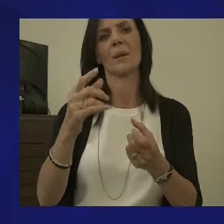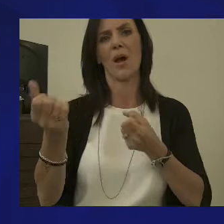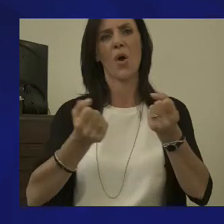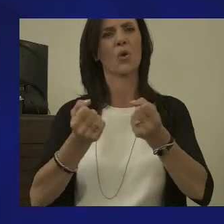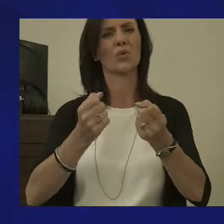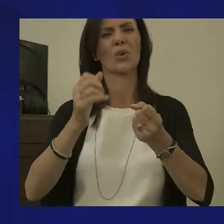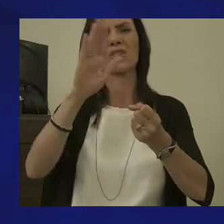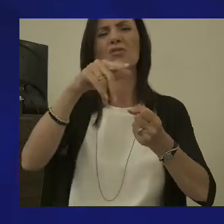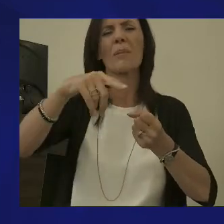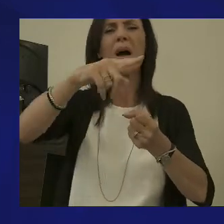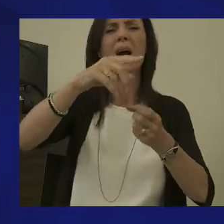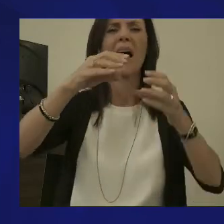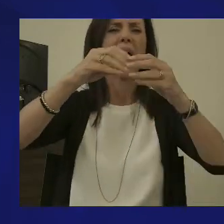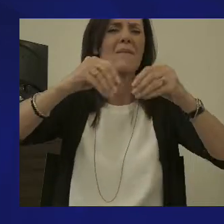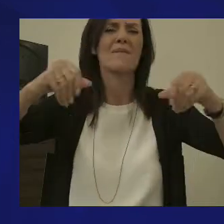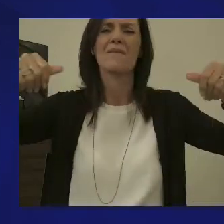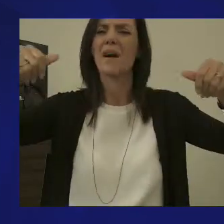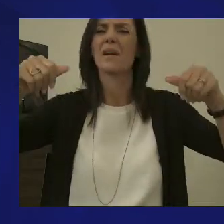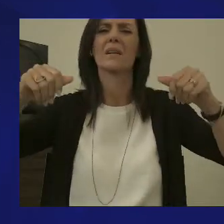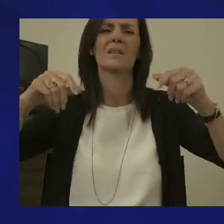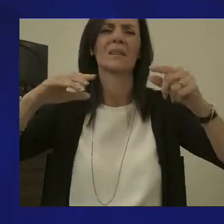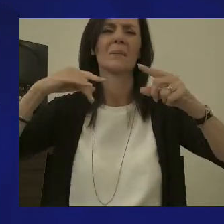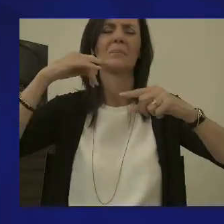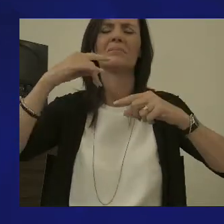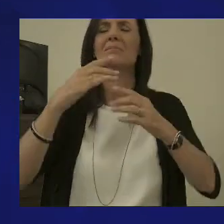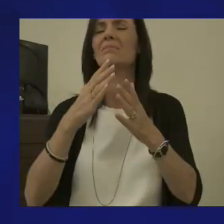אותו מרוב אבק וטינופת של גרגרי בטון.